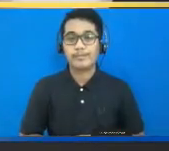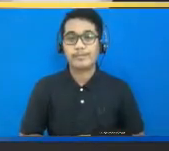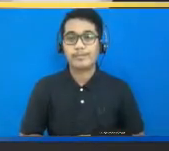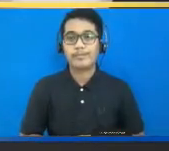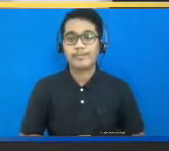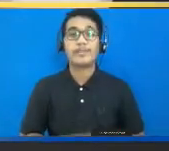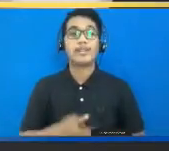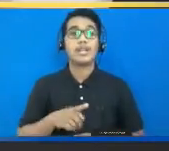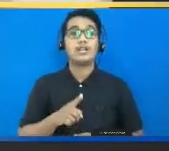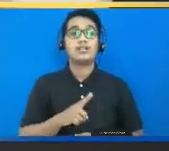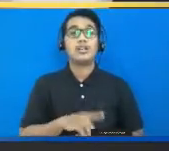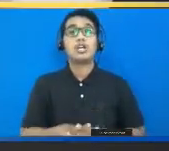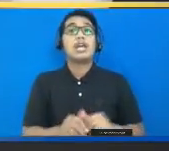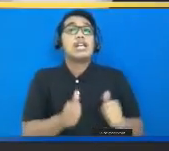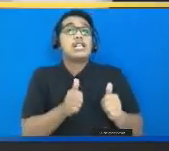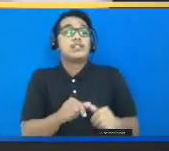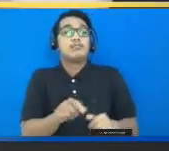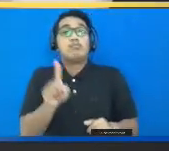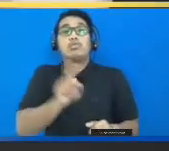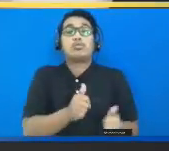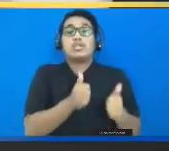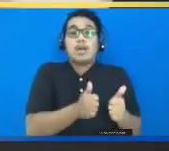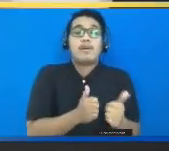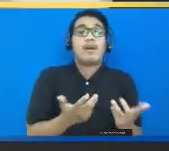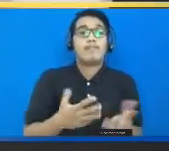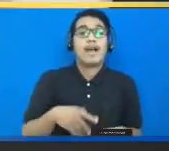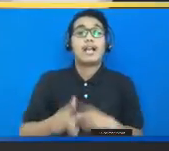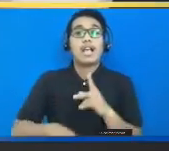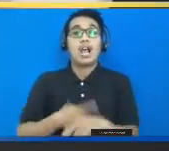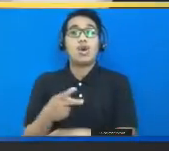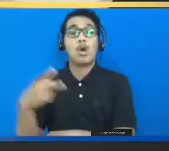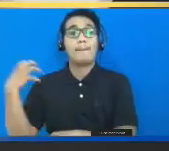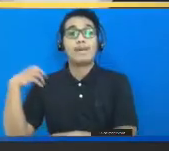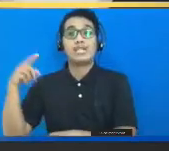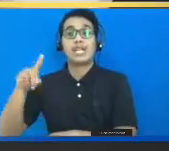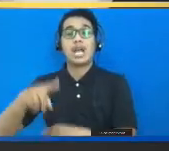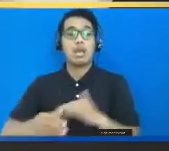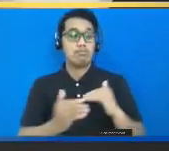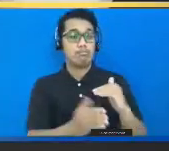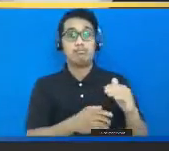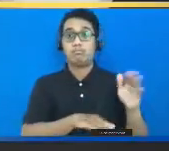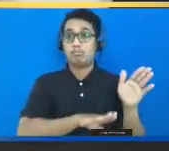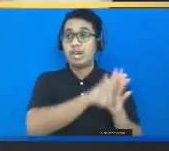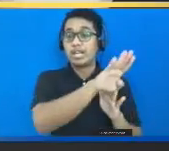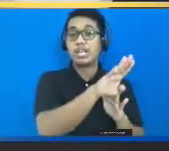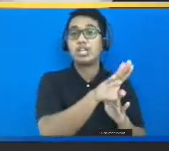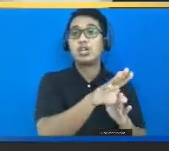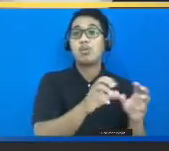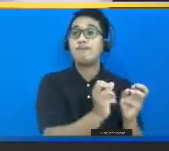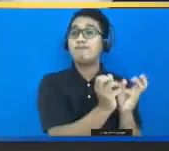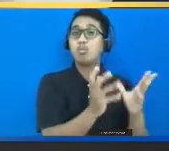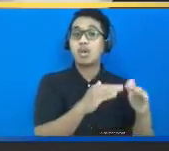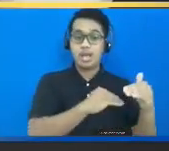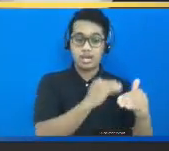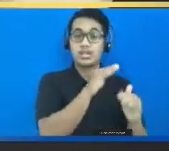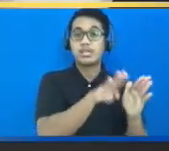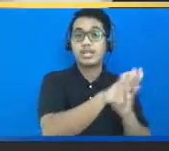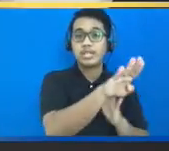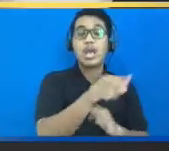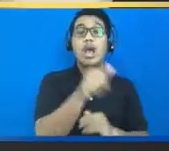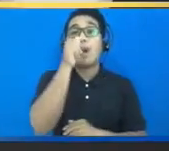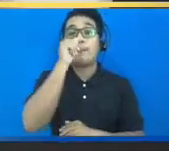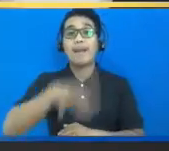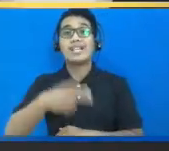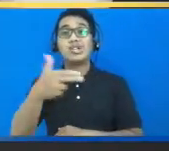yang perlu diantisipasi adalah kalau us menaikkan bunga maka itu Bank Indonesia responsnya mau gimana